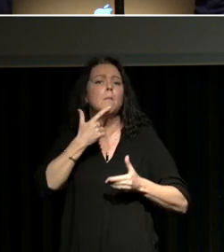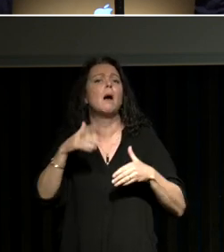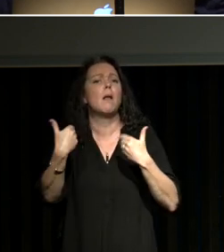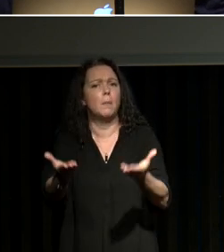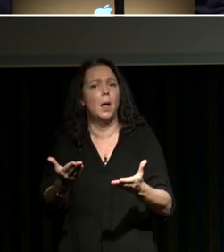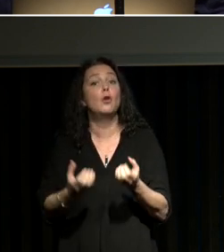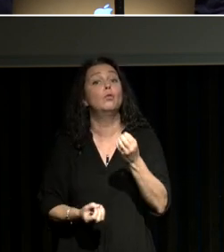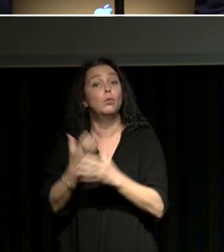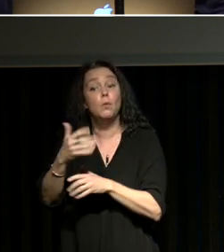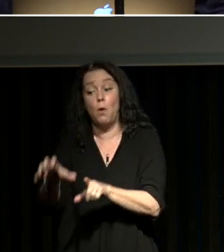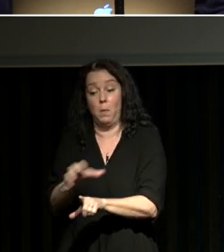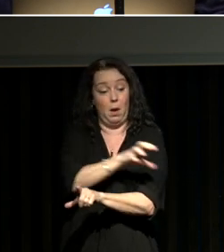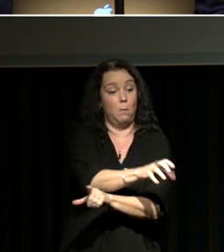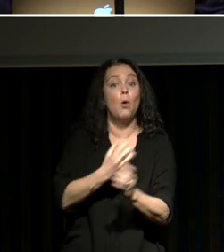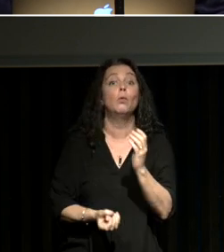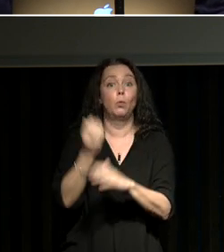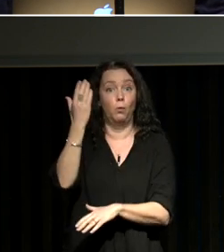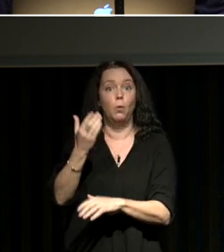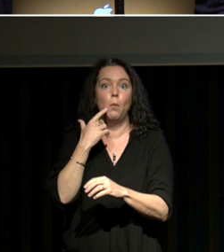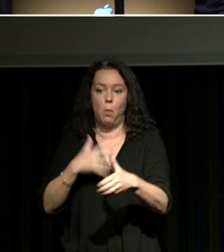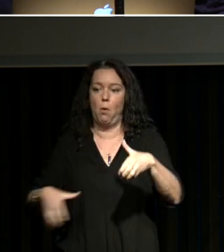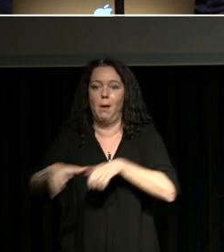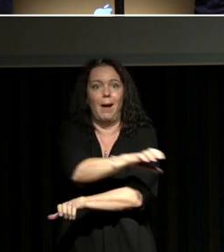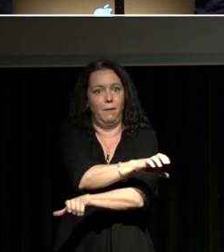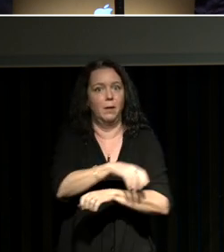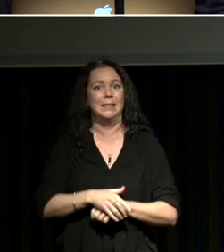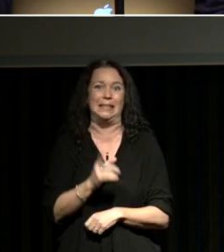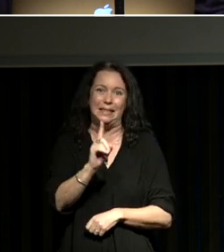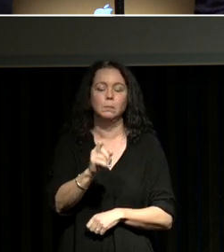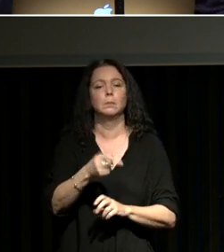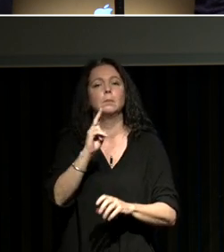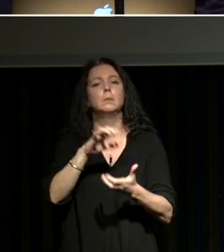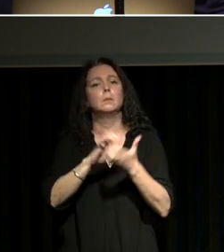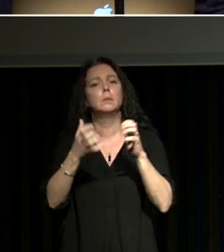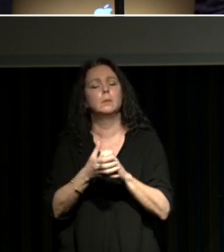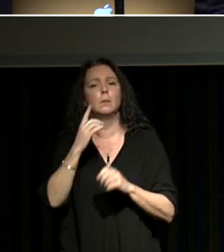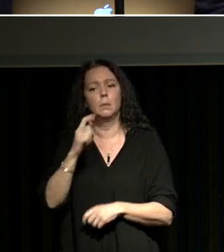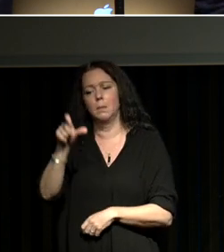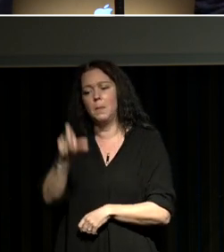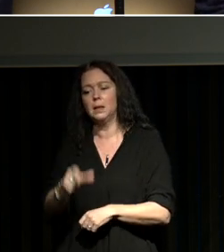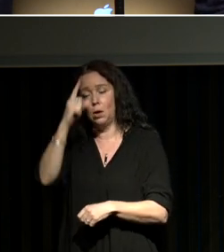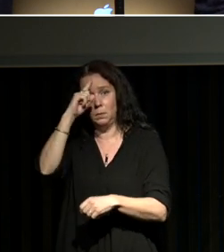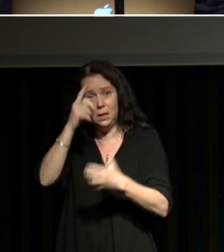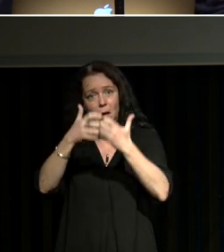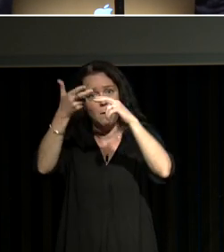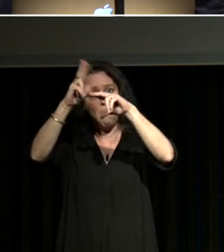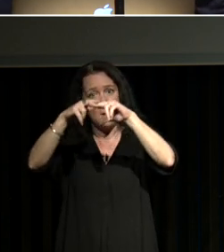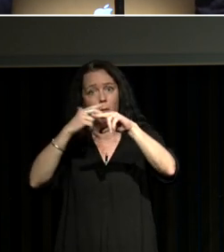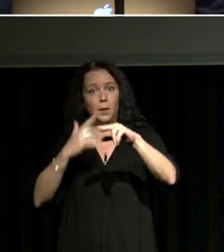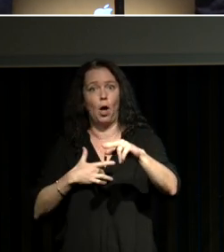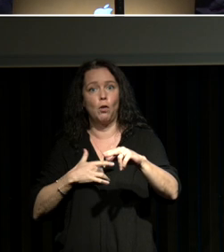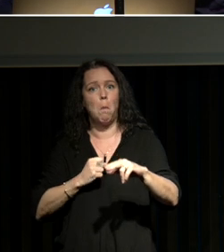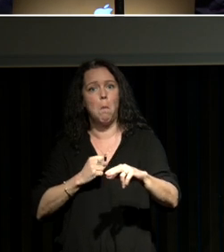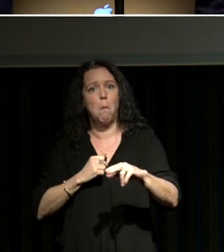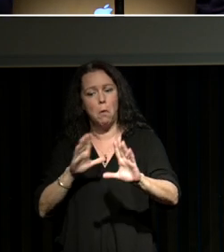nouveau type de prélèvement qui permettent de faire des greffes. Mais là, c'est plus compliqué parce que dans le cas du donneur en état de mort encéphalique, il est à cœur battant, les organes